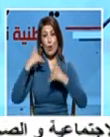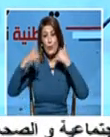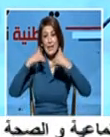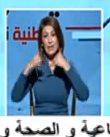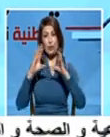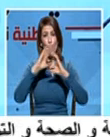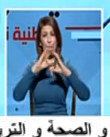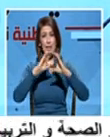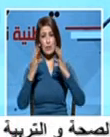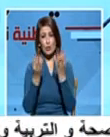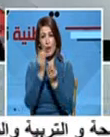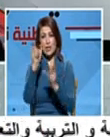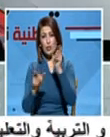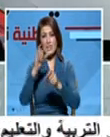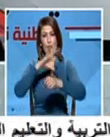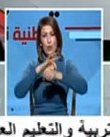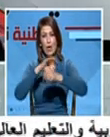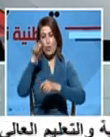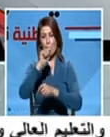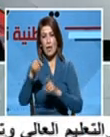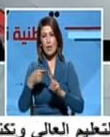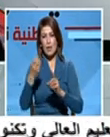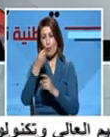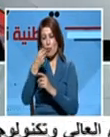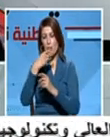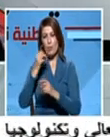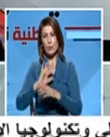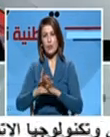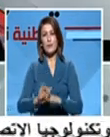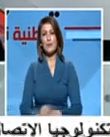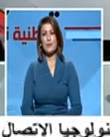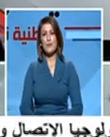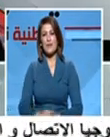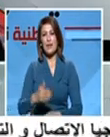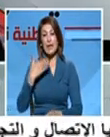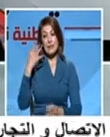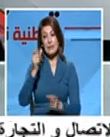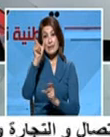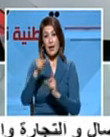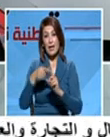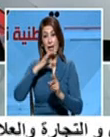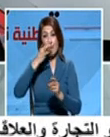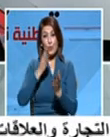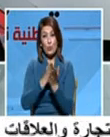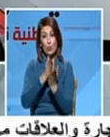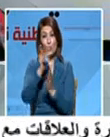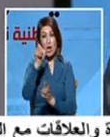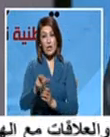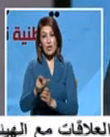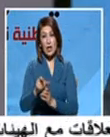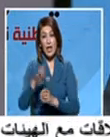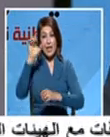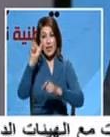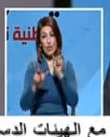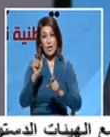بمرضاكم وهل قاعدين ياخذوا في دوايتهم ولا لا؟ يعطيك الصحة. نحب نقول للمرضى هذوما اللي عندهم نقص في